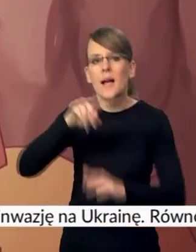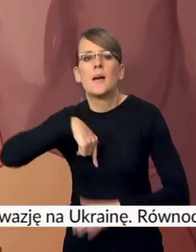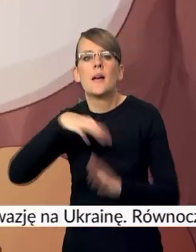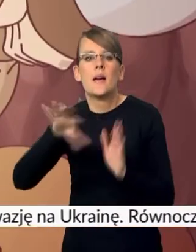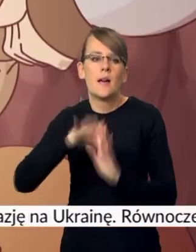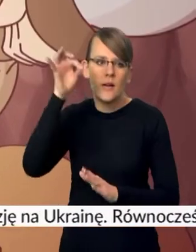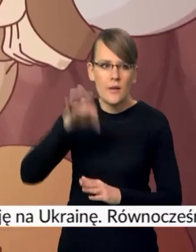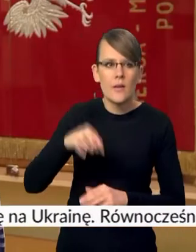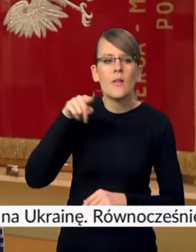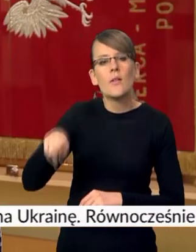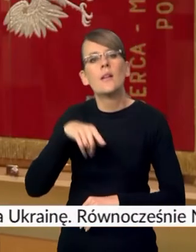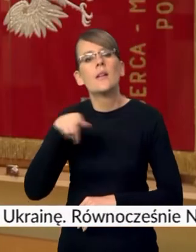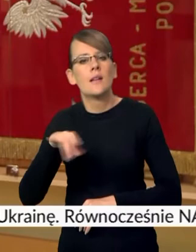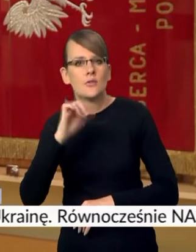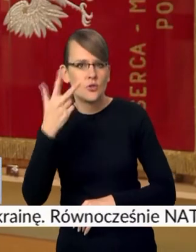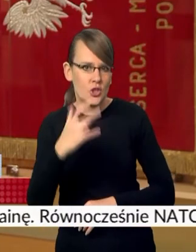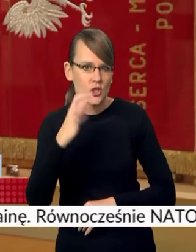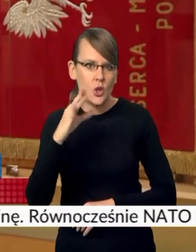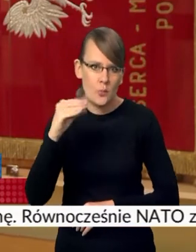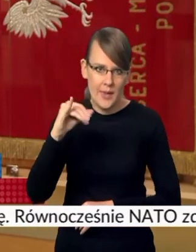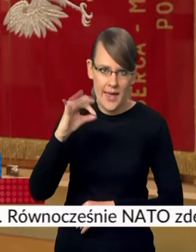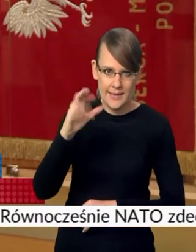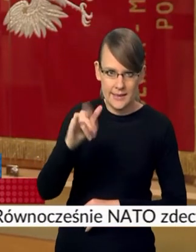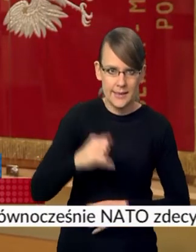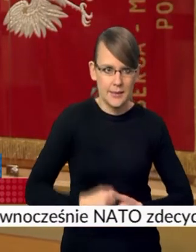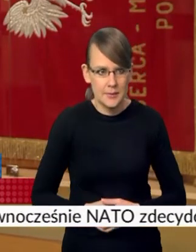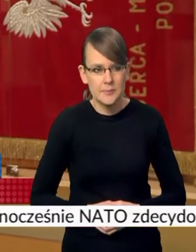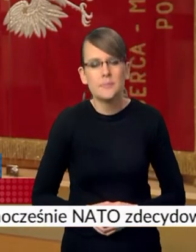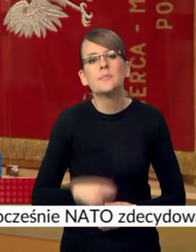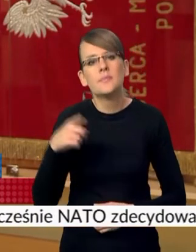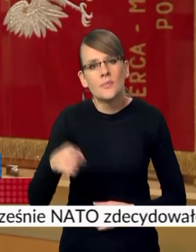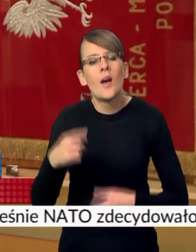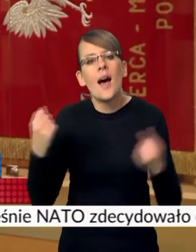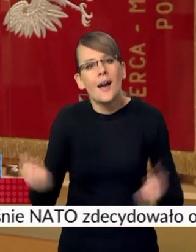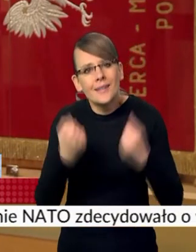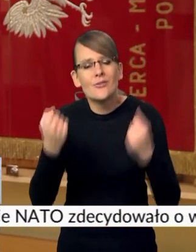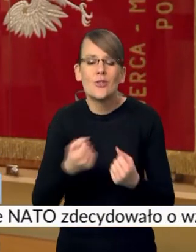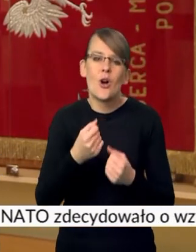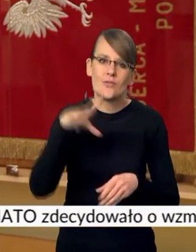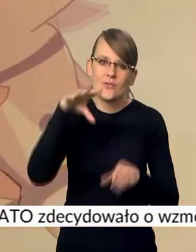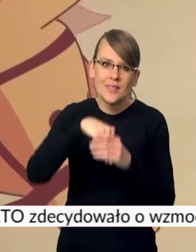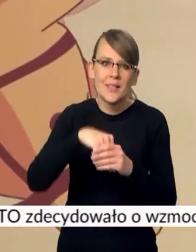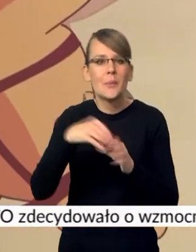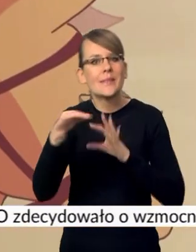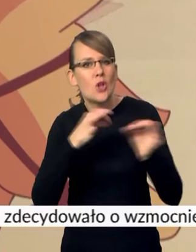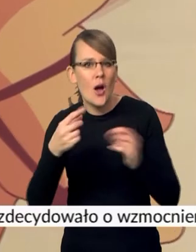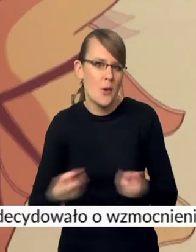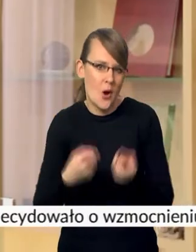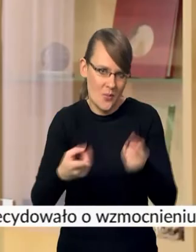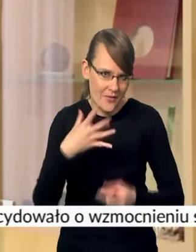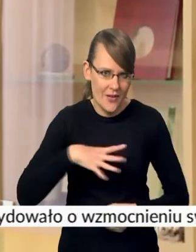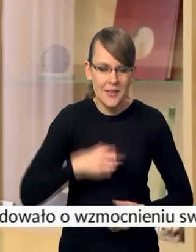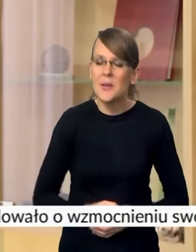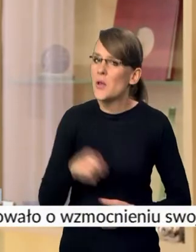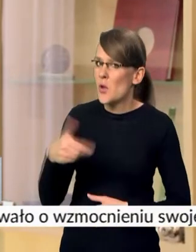lekcji Jana III Osobieskiego. Wszelka aktywność na polu takim właśnie promującym historię bardzo mnie cieszy. Było to dla nas